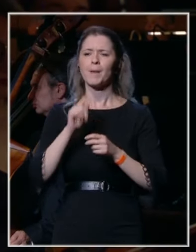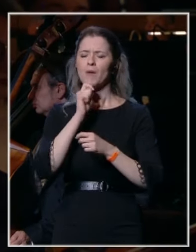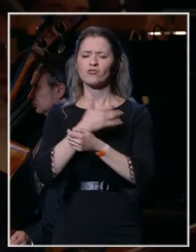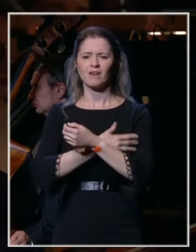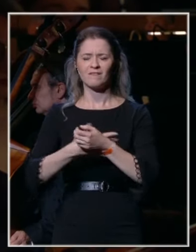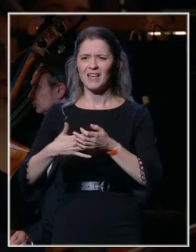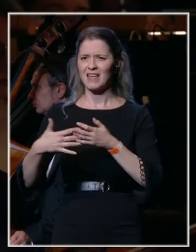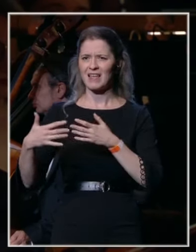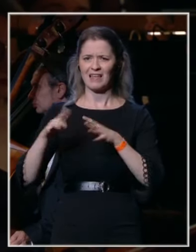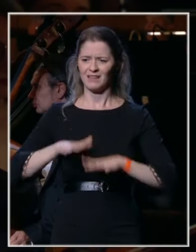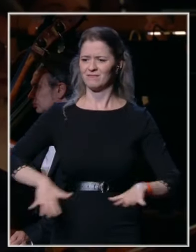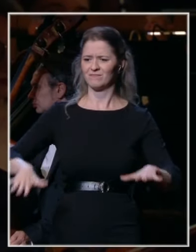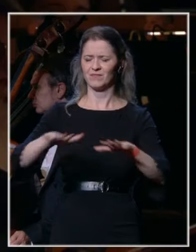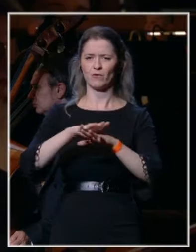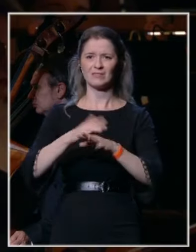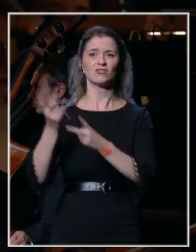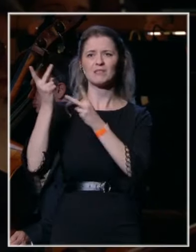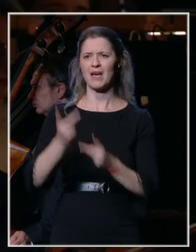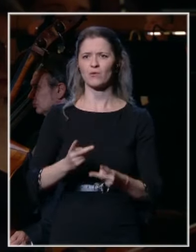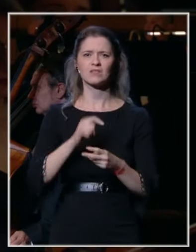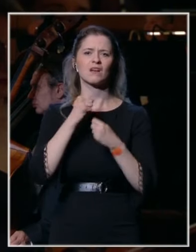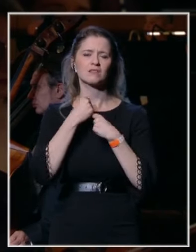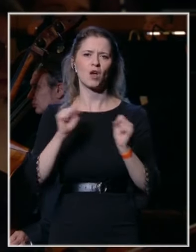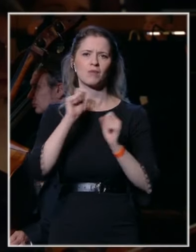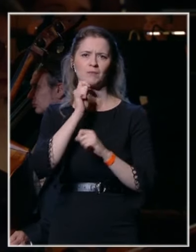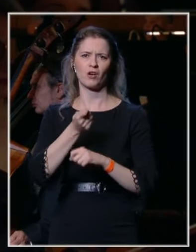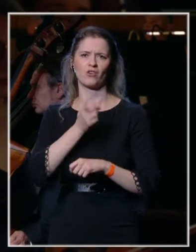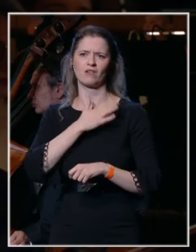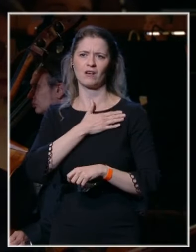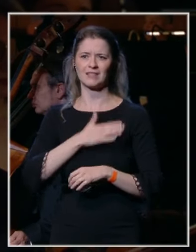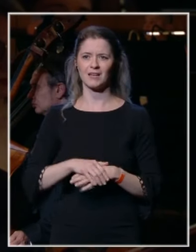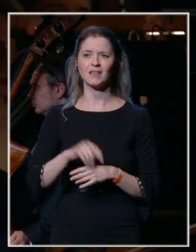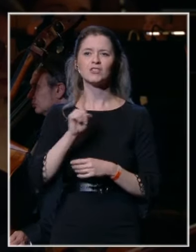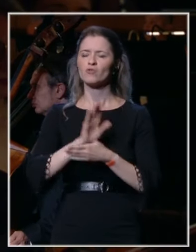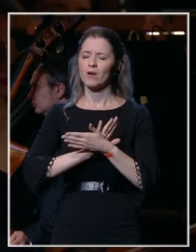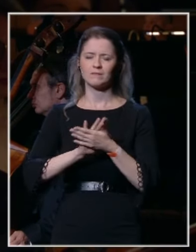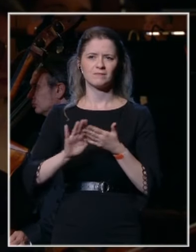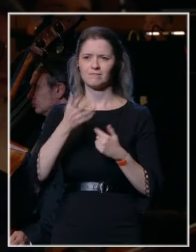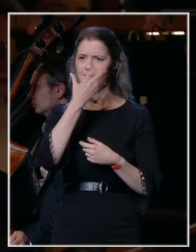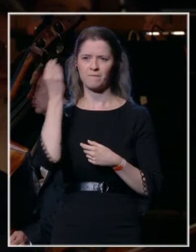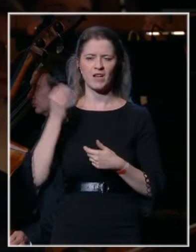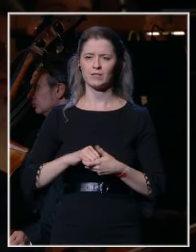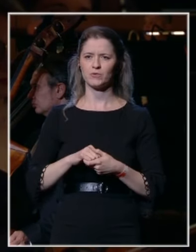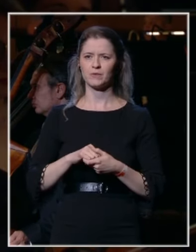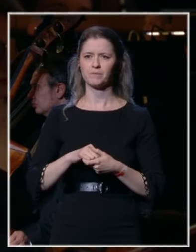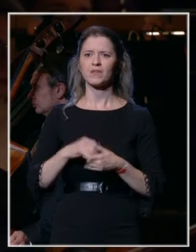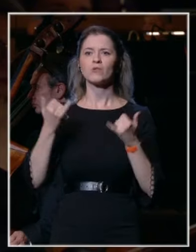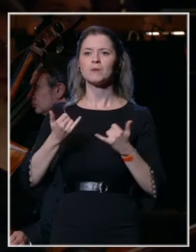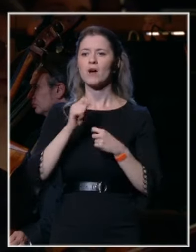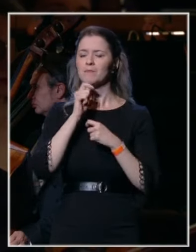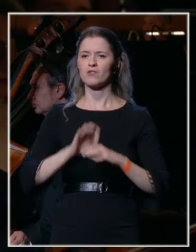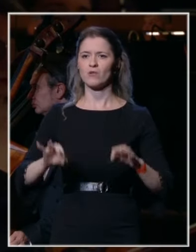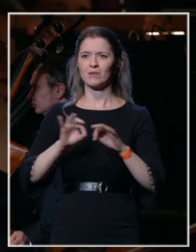a szabad magyar hazát. Sosem felejthetjük, hogy a mai Magyarország, a ma megélt